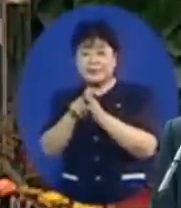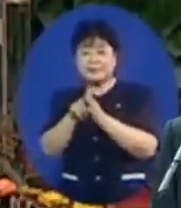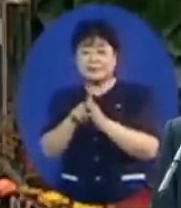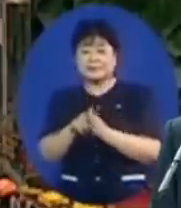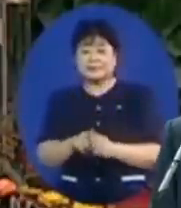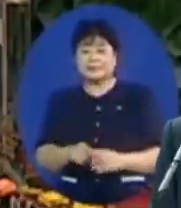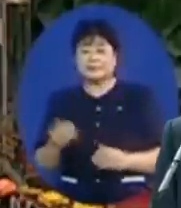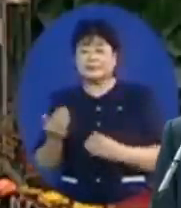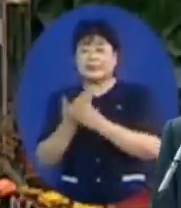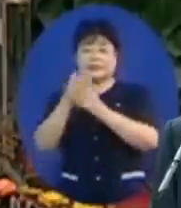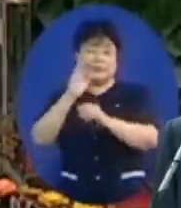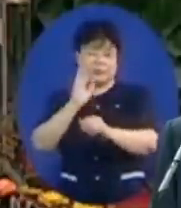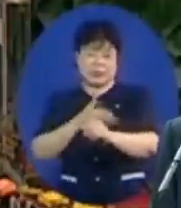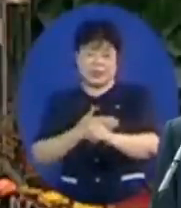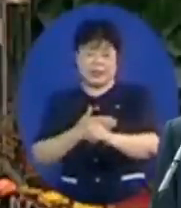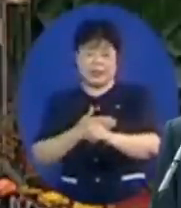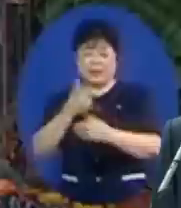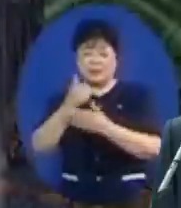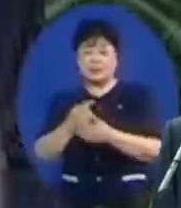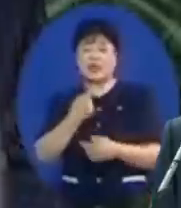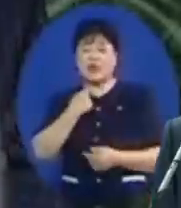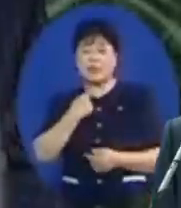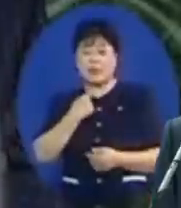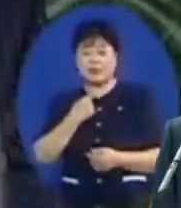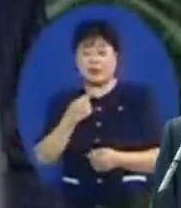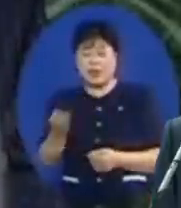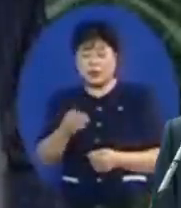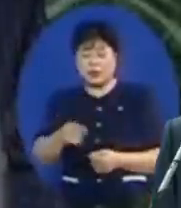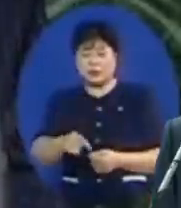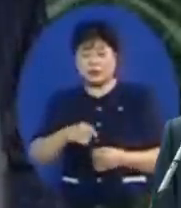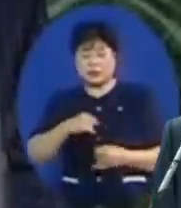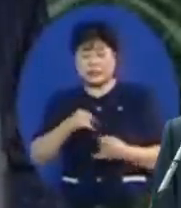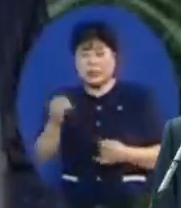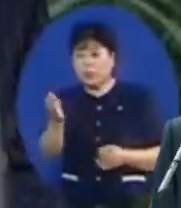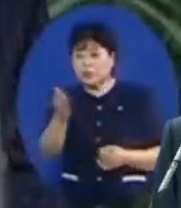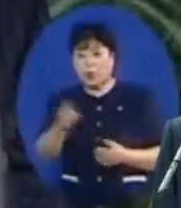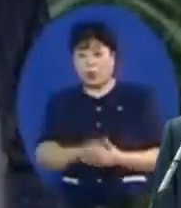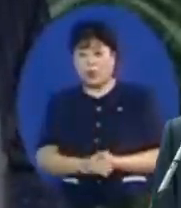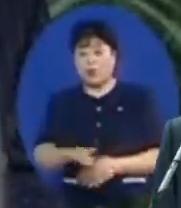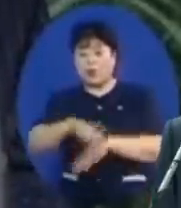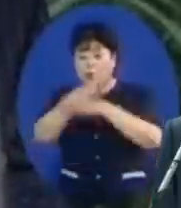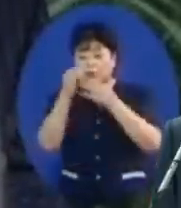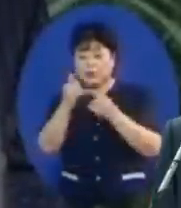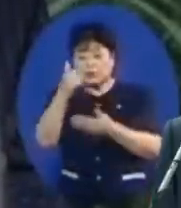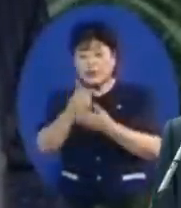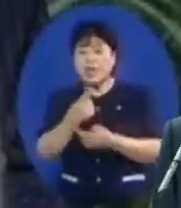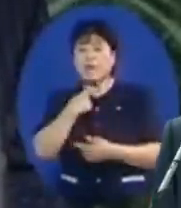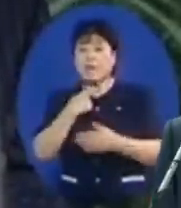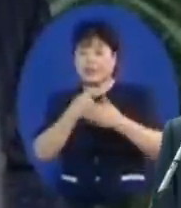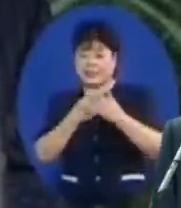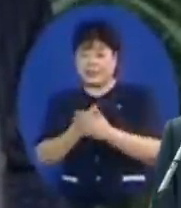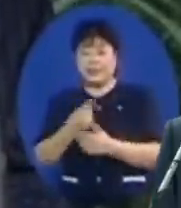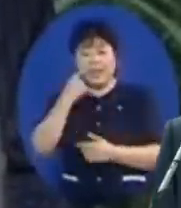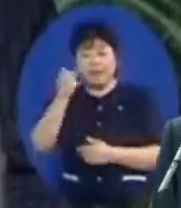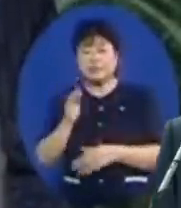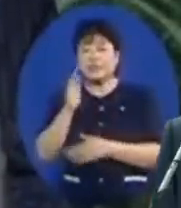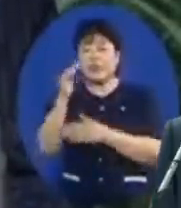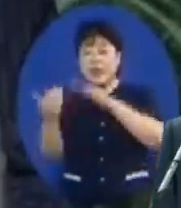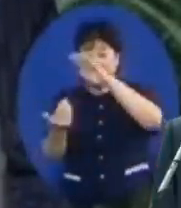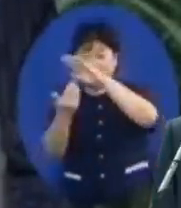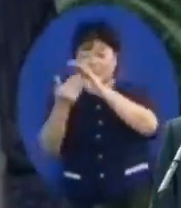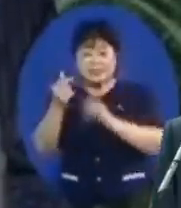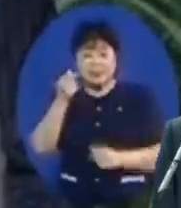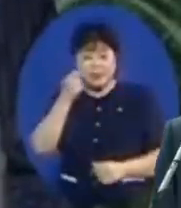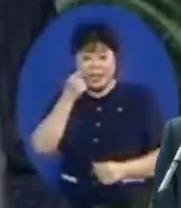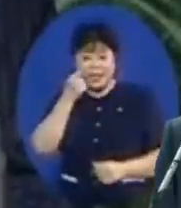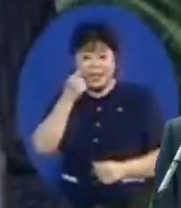조금도 나아가지 못합니다. 여러분 죄를 짓지 않은 의인은 한 사람도 없습니다. 모든 사람이 죄를 범하였으니 아버지의 영광에 이르지